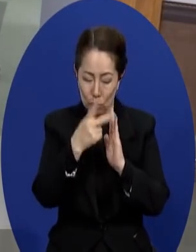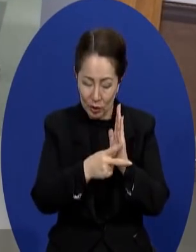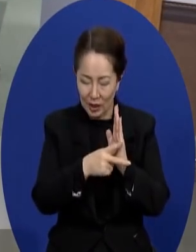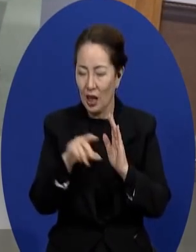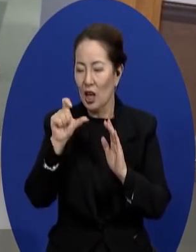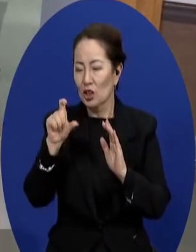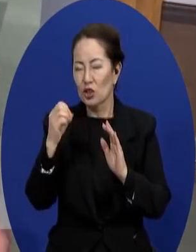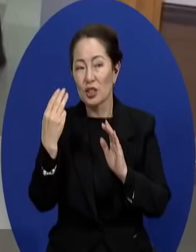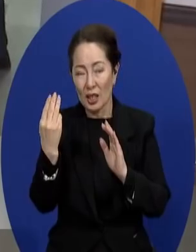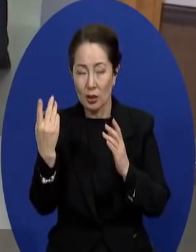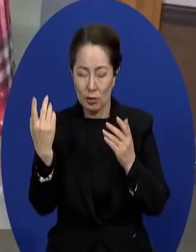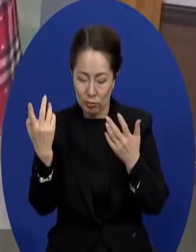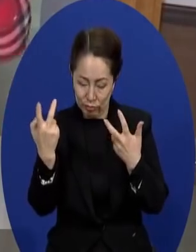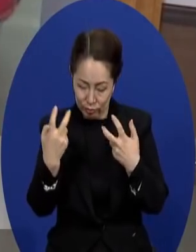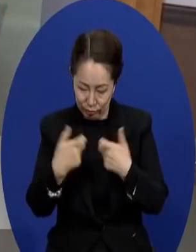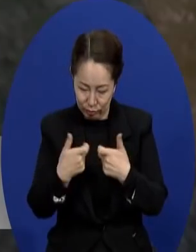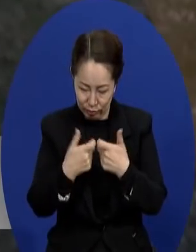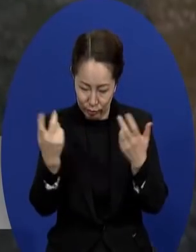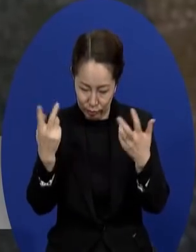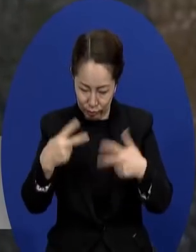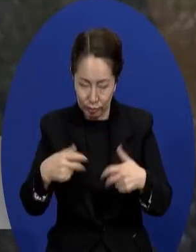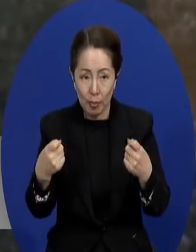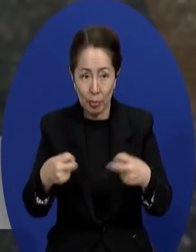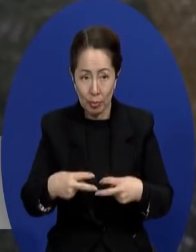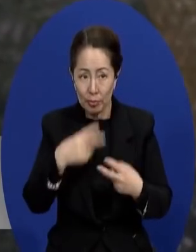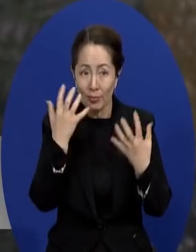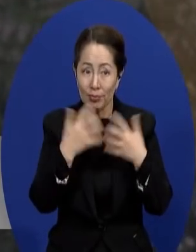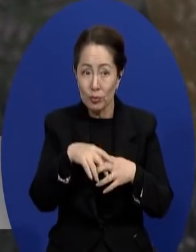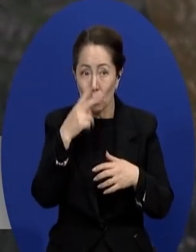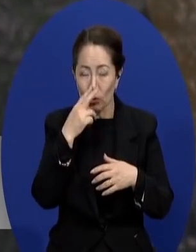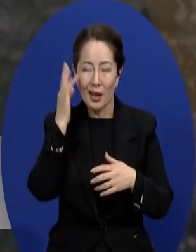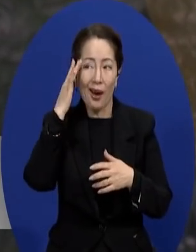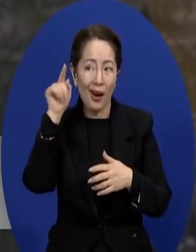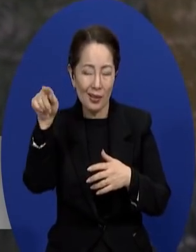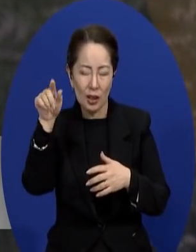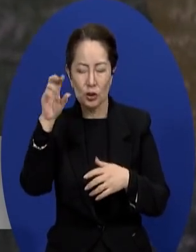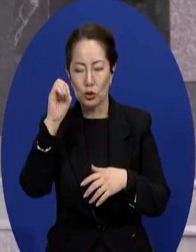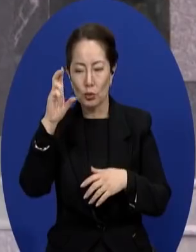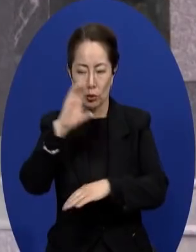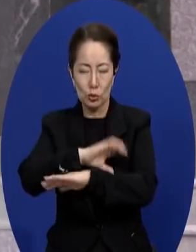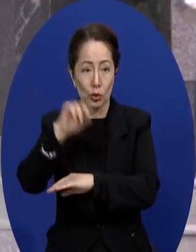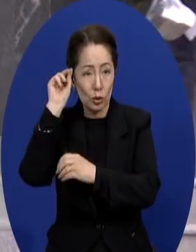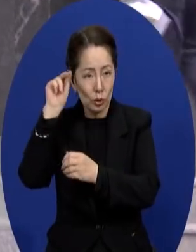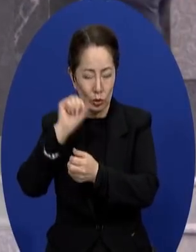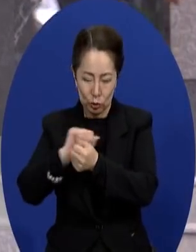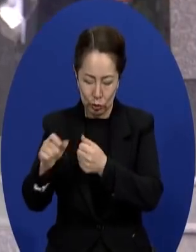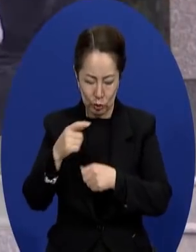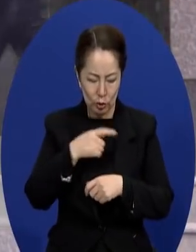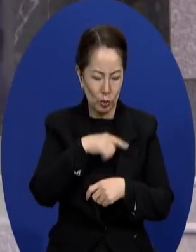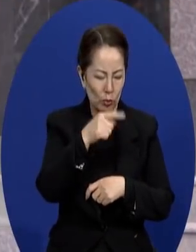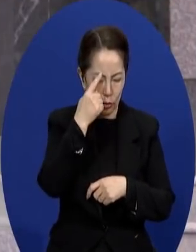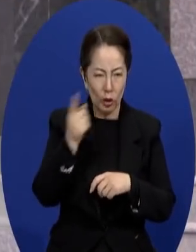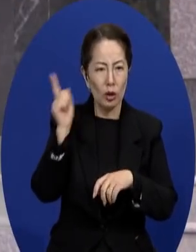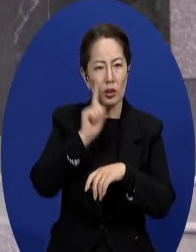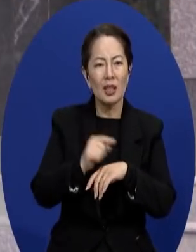эсэлтийн ерөнхий шалгалтын үнэлгээтэй адилтгаж үзнэ. Өөрөөр хэлбэл гадаадад ерөнхий боловсролын сургууль төгссөн ч өөрийн эх орондоо дээд